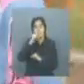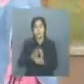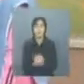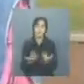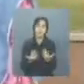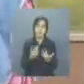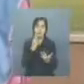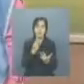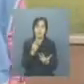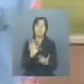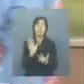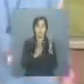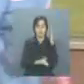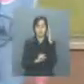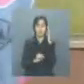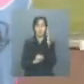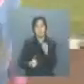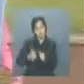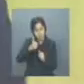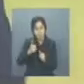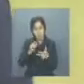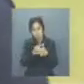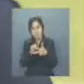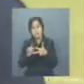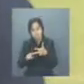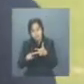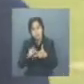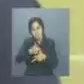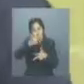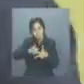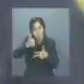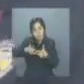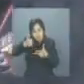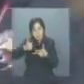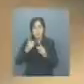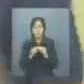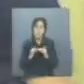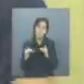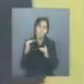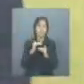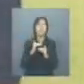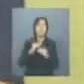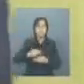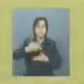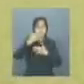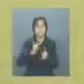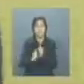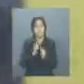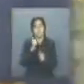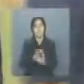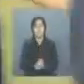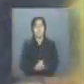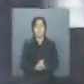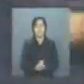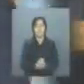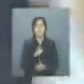งานของสงขลาที่ต้องชนะให้ได้อีก3แมตช์ที่เหลือจึงจะมีลุ้นเลื่อนชั้นกับ BBCU หลังจากที่เมื่อวานนี้นะคะส